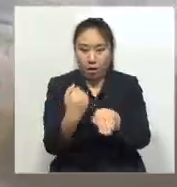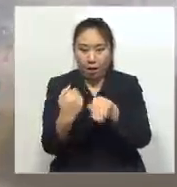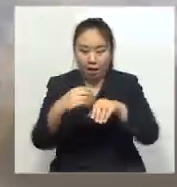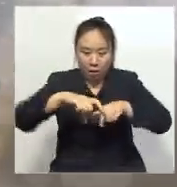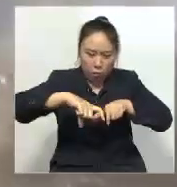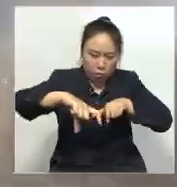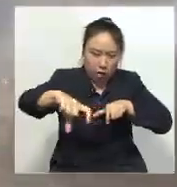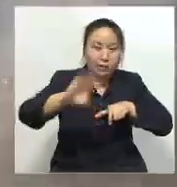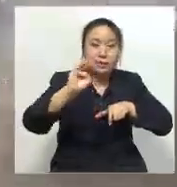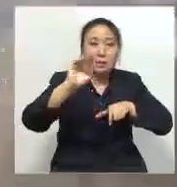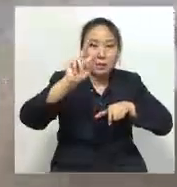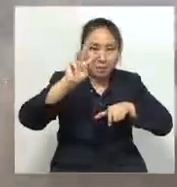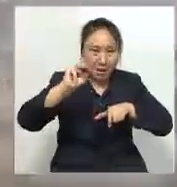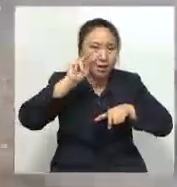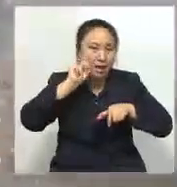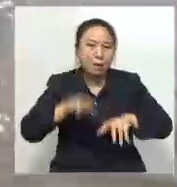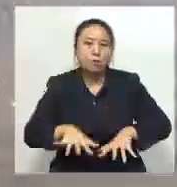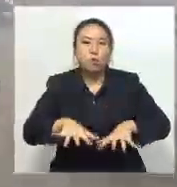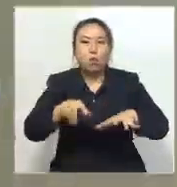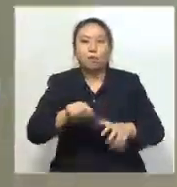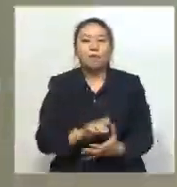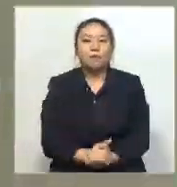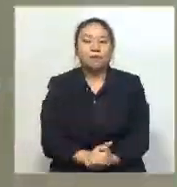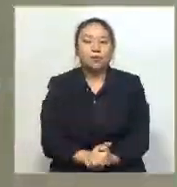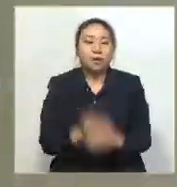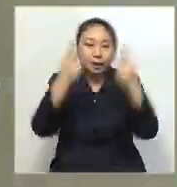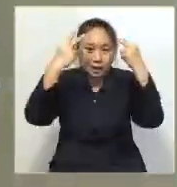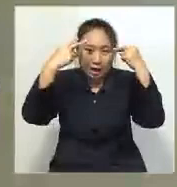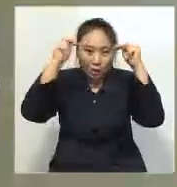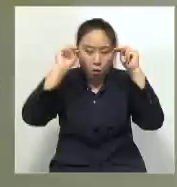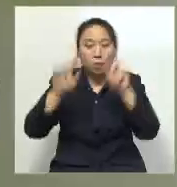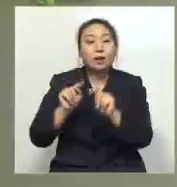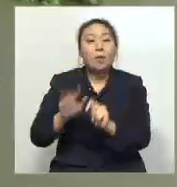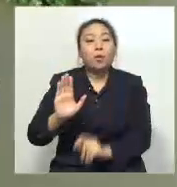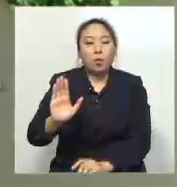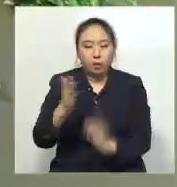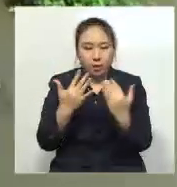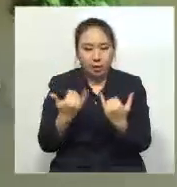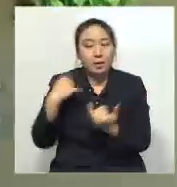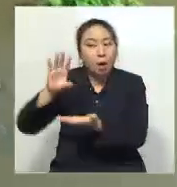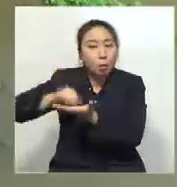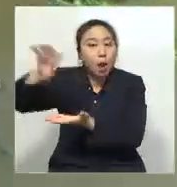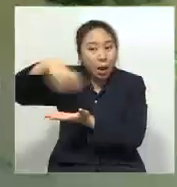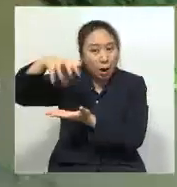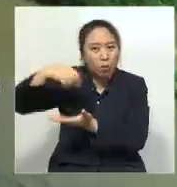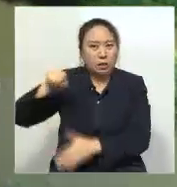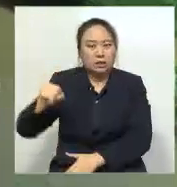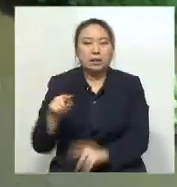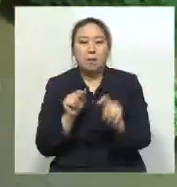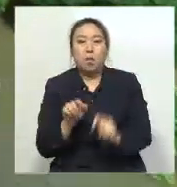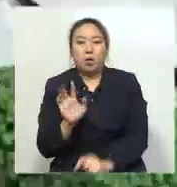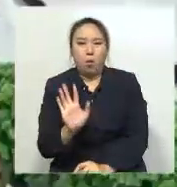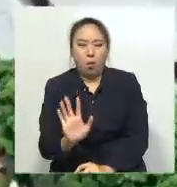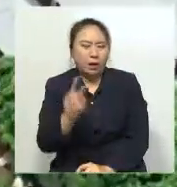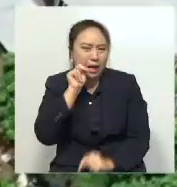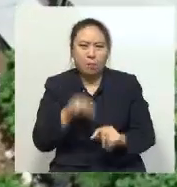ว่า40เมตรค่ะนายกเทศมนตรีตำบลหาดแพงนะคะได้ให้ข้อมูลกับทีมข่าวว่าที่ตำบลหาดแพงน้